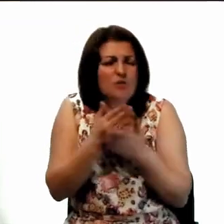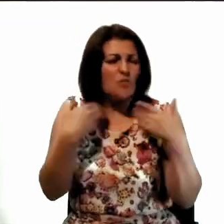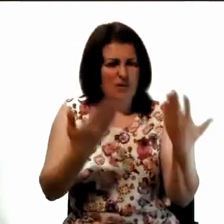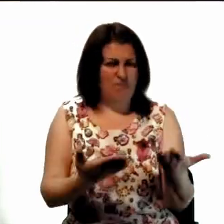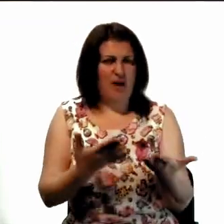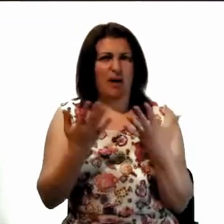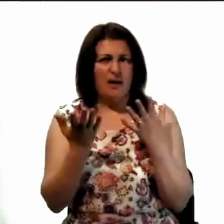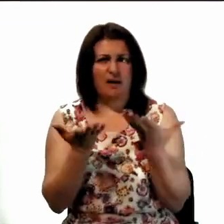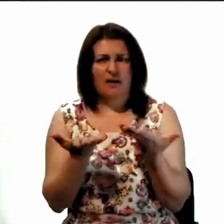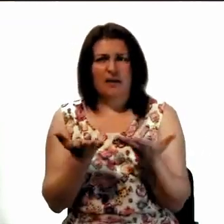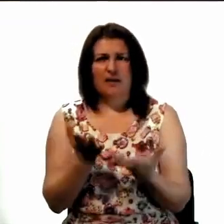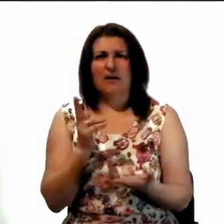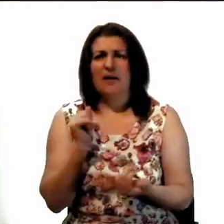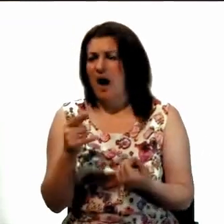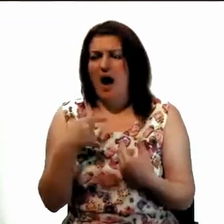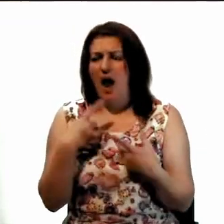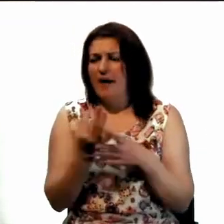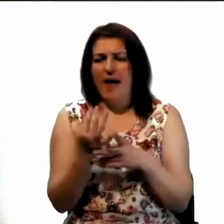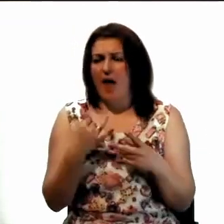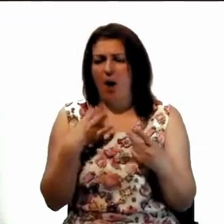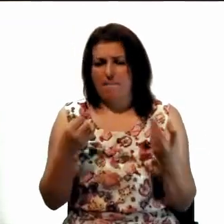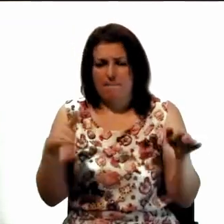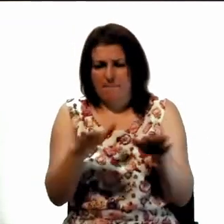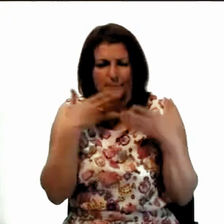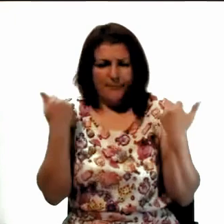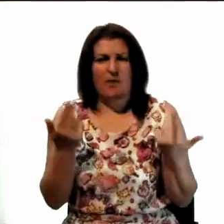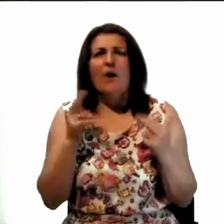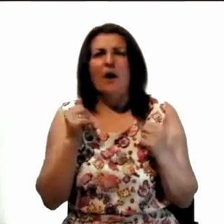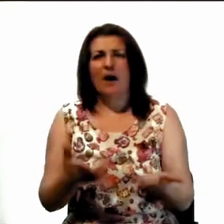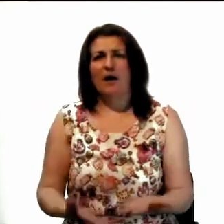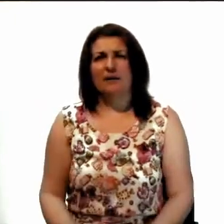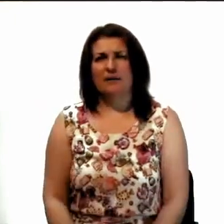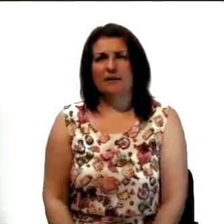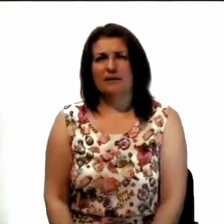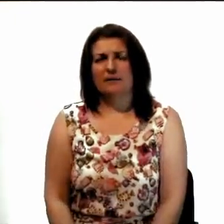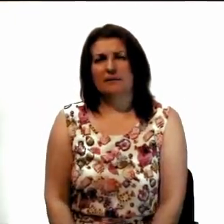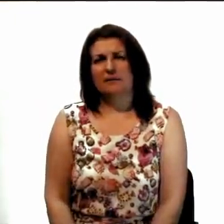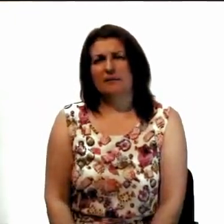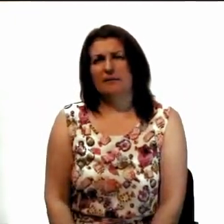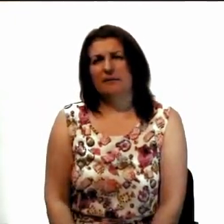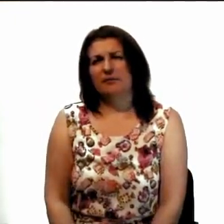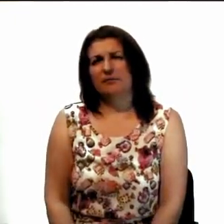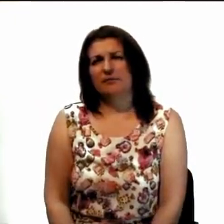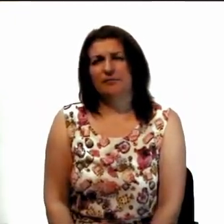тебе, и не благословение?